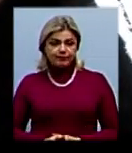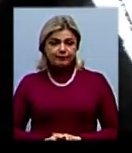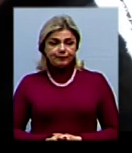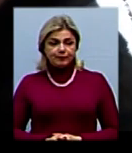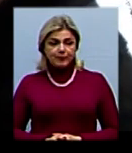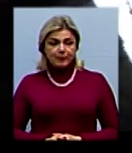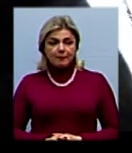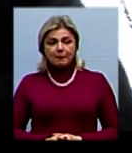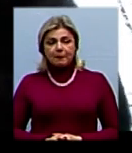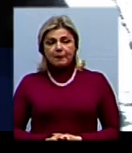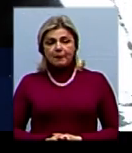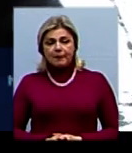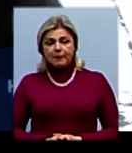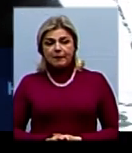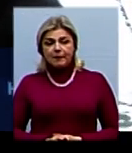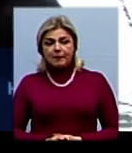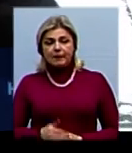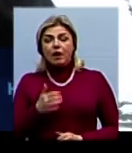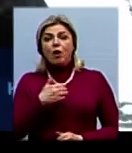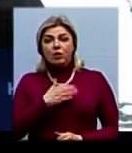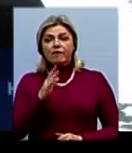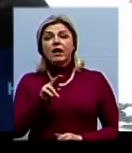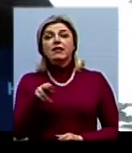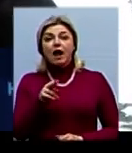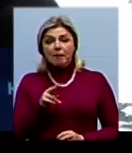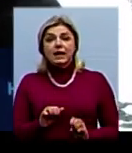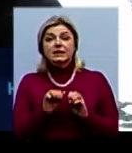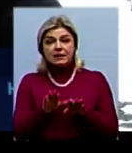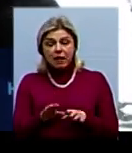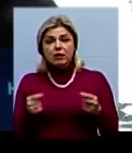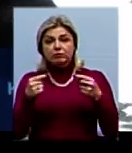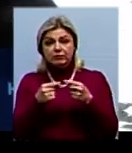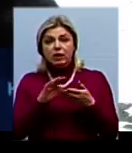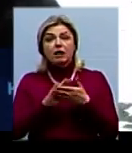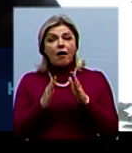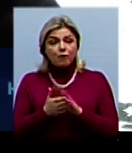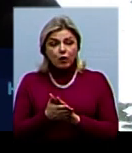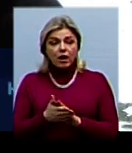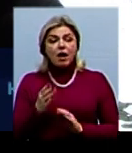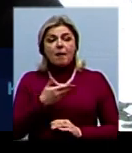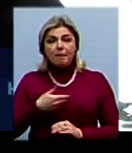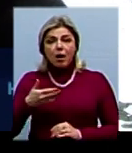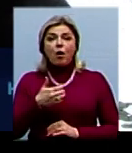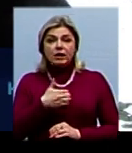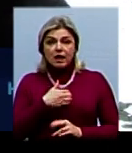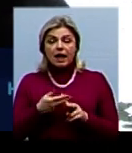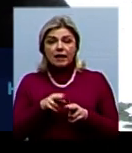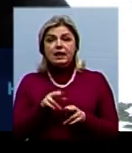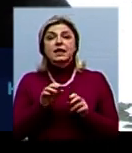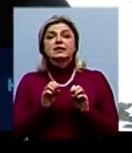плани этот об'єкт здати, ну, как бы осінню. Декабрі, согласно да, договору. Осінню, ладно, ми, на декабрь. То есть ми хотіли здавати этот